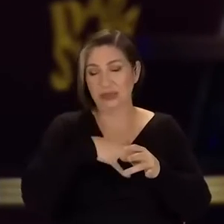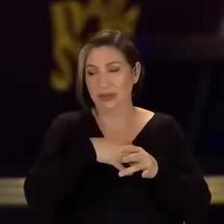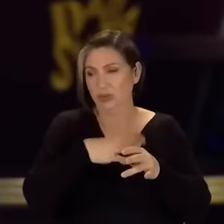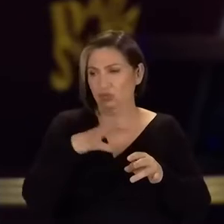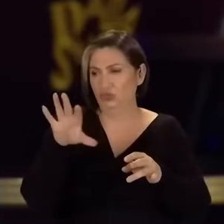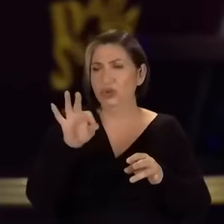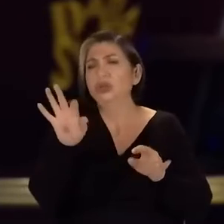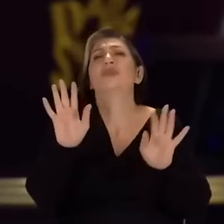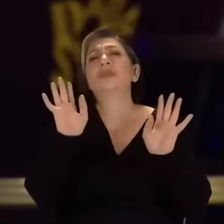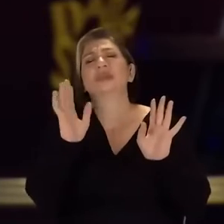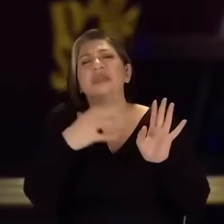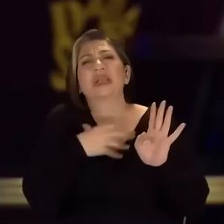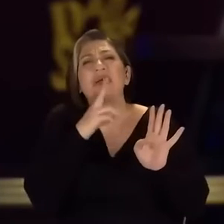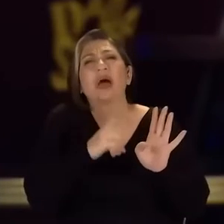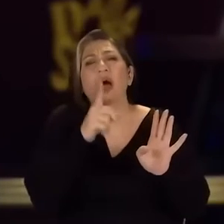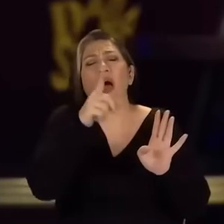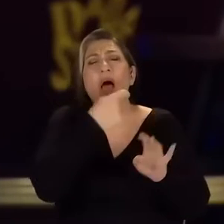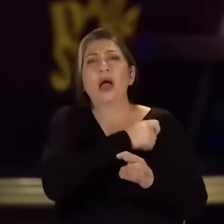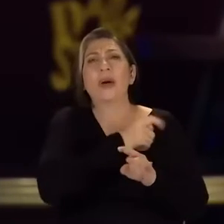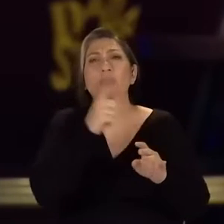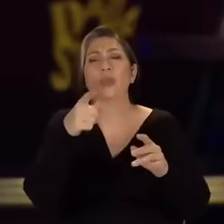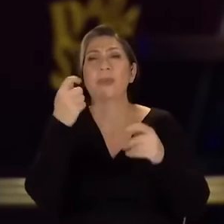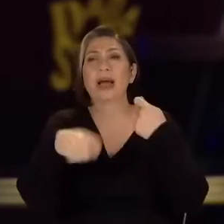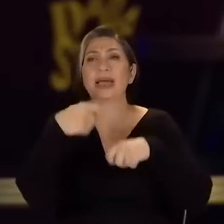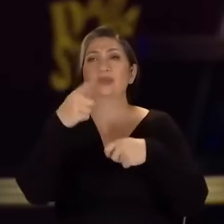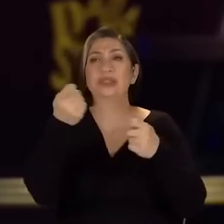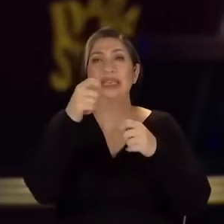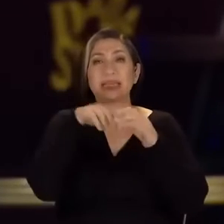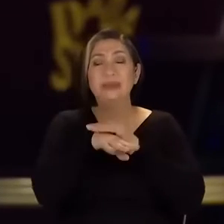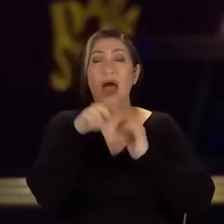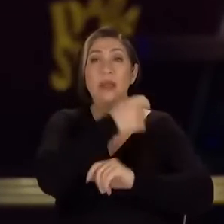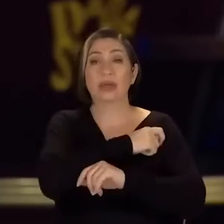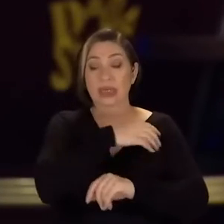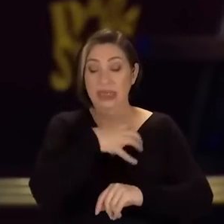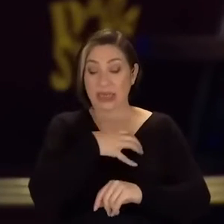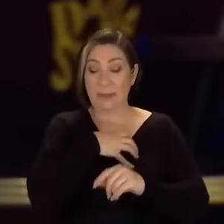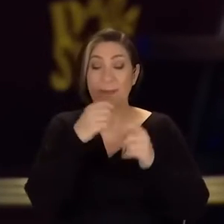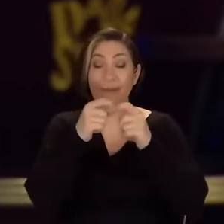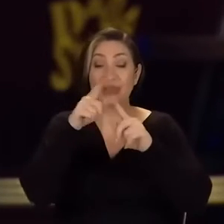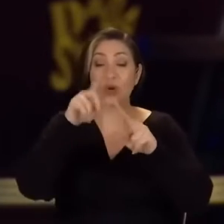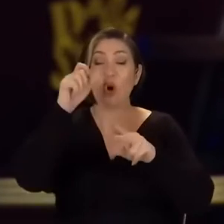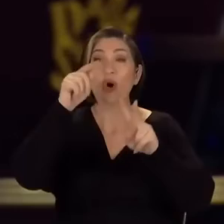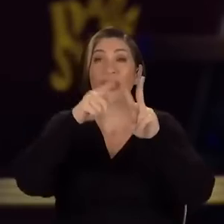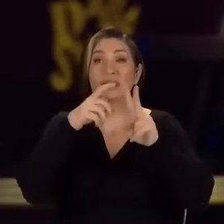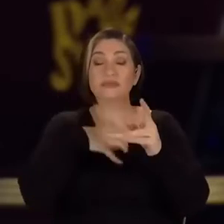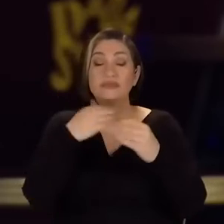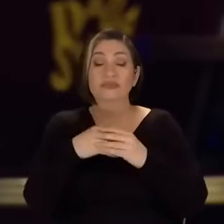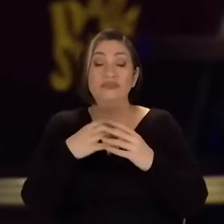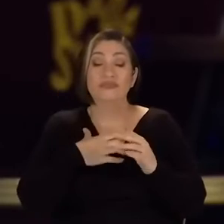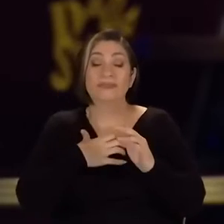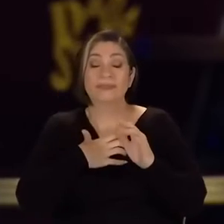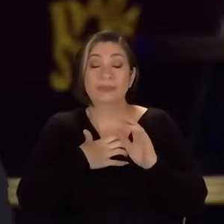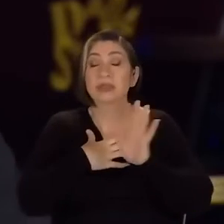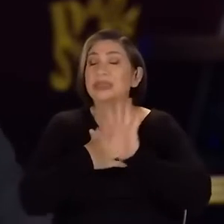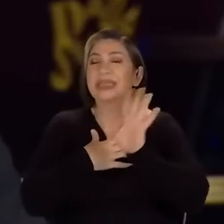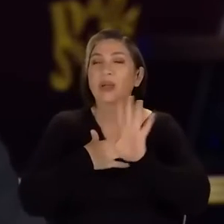buysa, ama seçmeyi de bilirsiniz. Yani Almanya'da bankaların bu işe giriyor olmaları Almanların kendi Bitcoin'lerini kendi cüzdanlarında tutmasını engelleyen bir durum